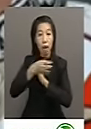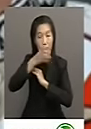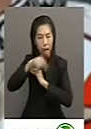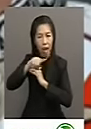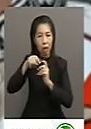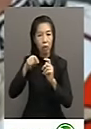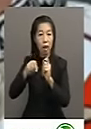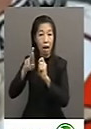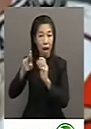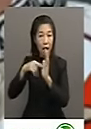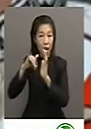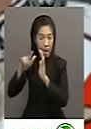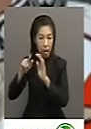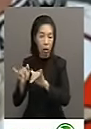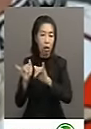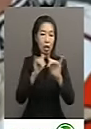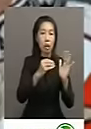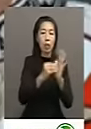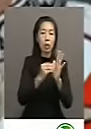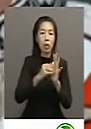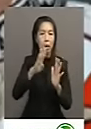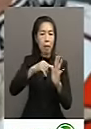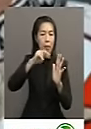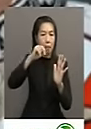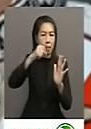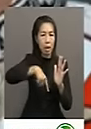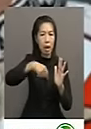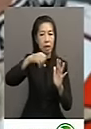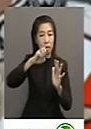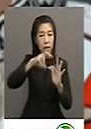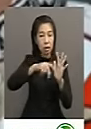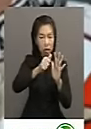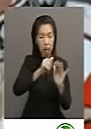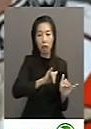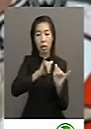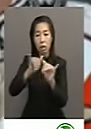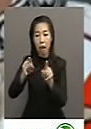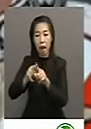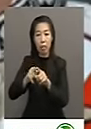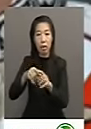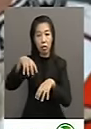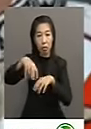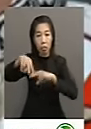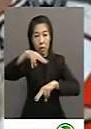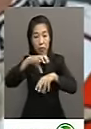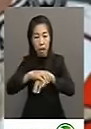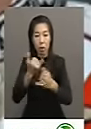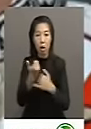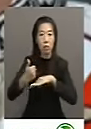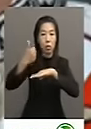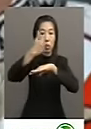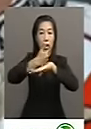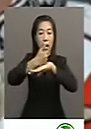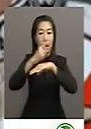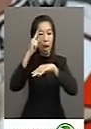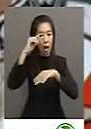ข้ามานครบาลที่สน.บางซื่อแล้วก็โยกไปกองปราบปรามก่อนจะก้าวขึ้นมาเป็นรองผู้บังคับการกองปราบผู้บัง